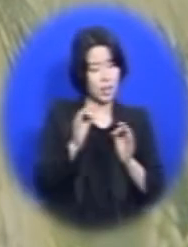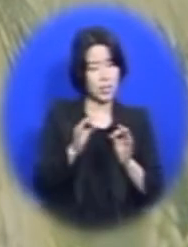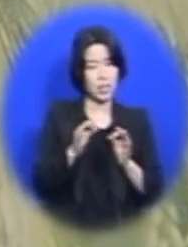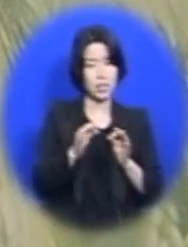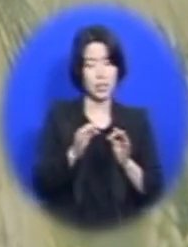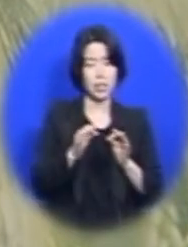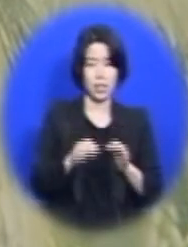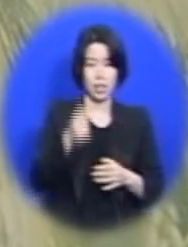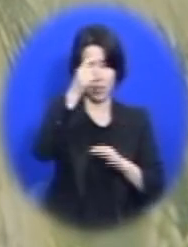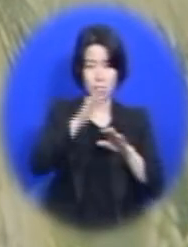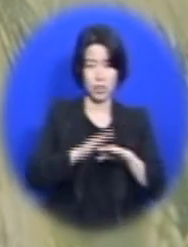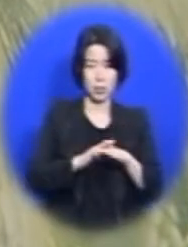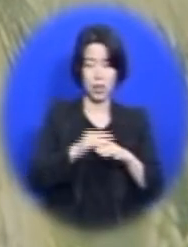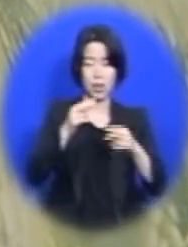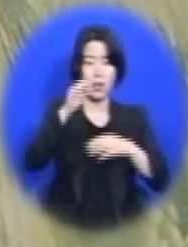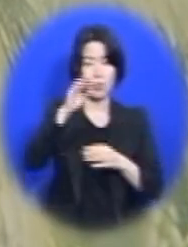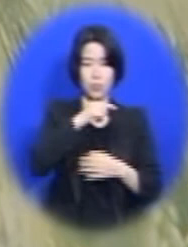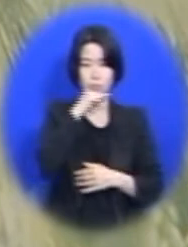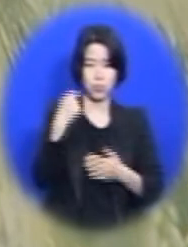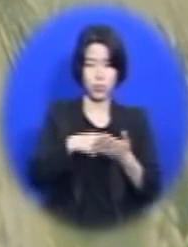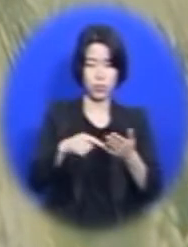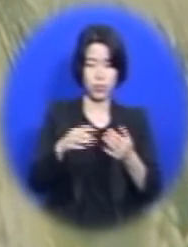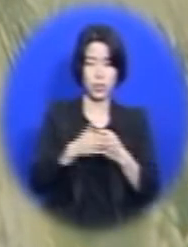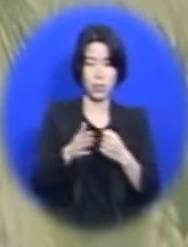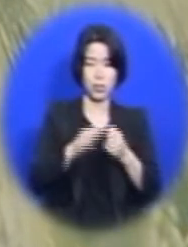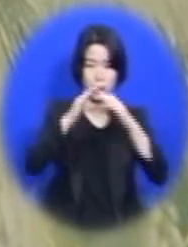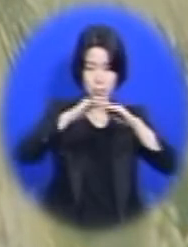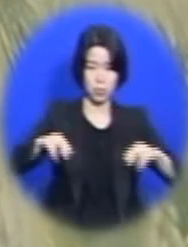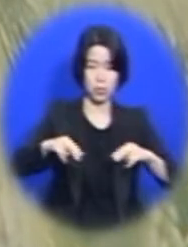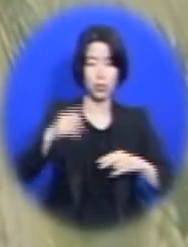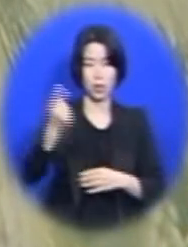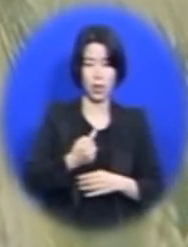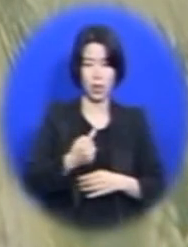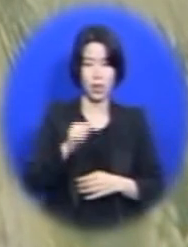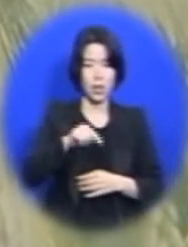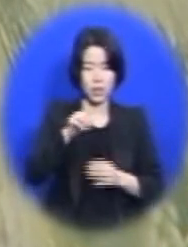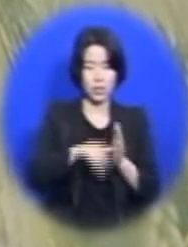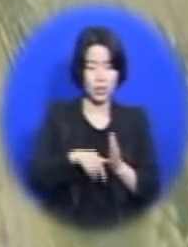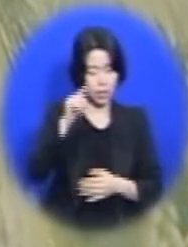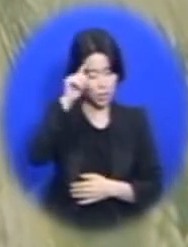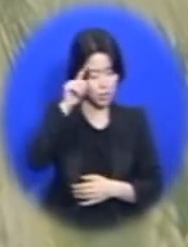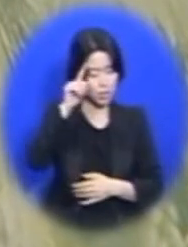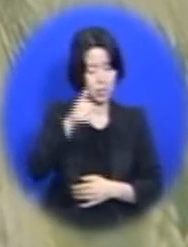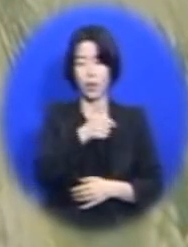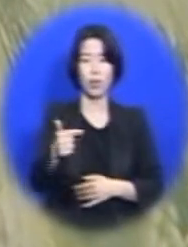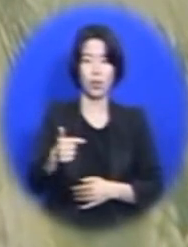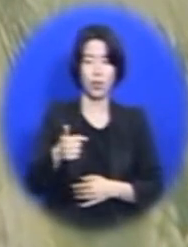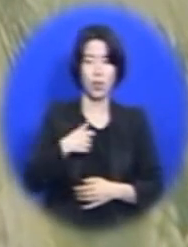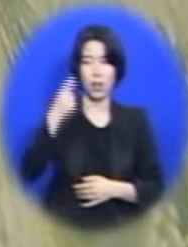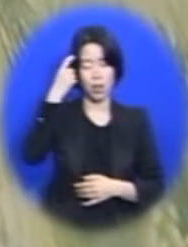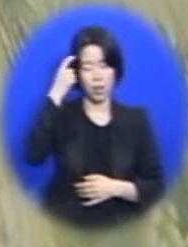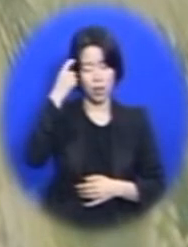부채 문제로 부도가 오는구나. 그때 스트레스가 얼마나 컸는지 제 쇼크가